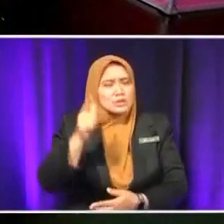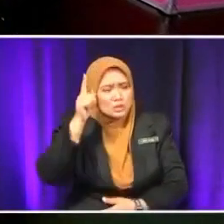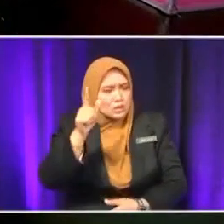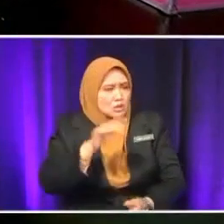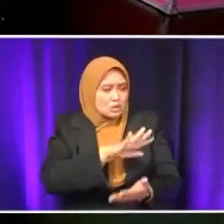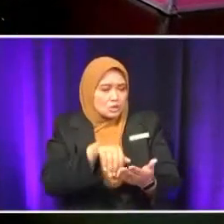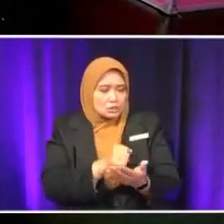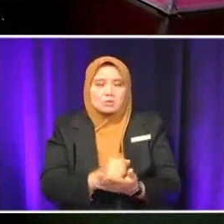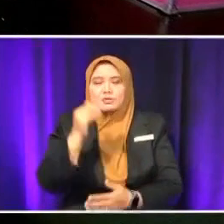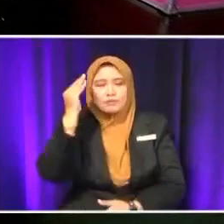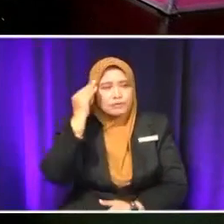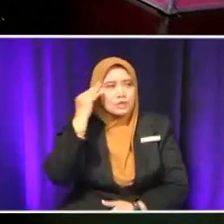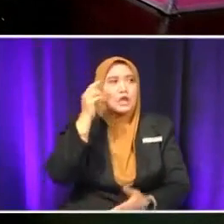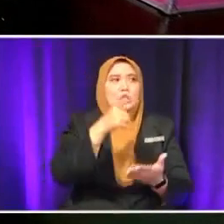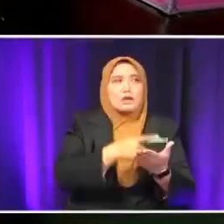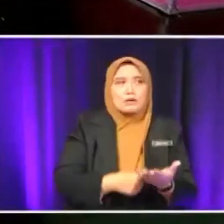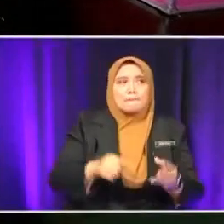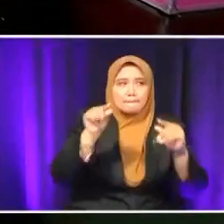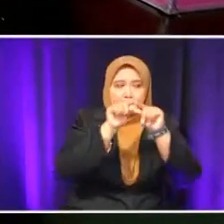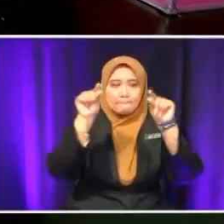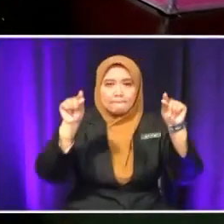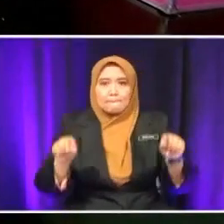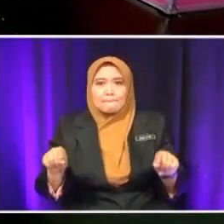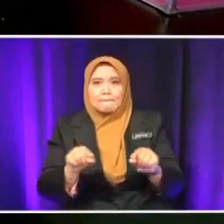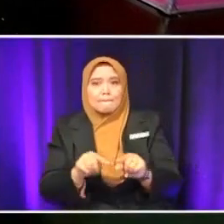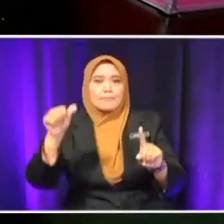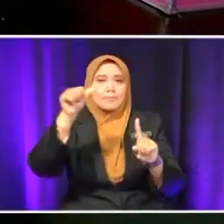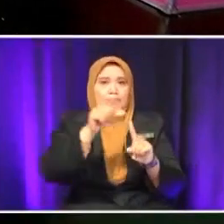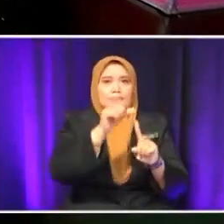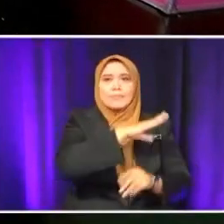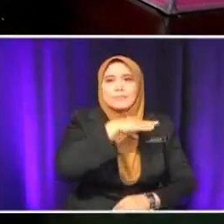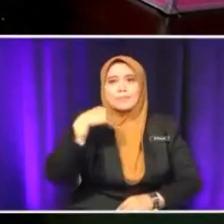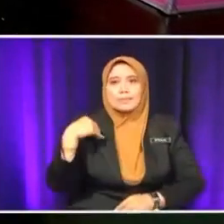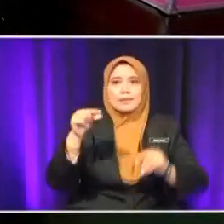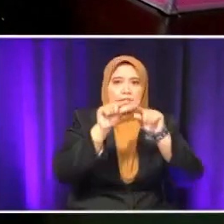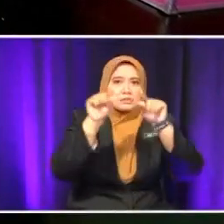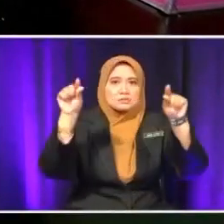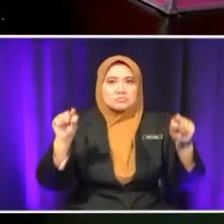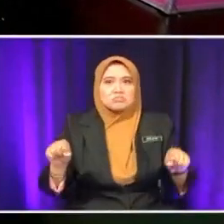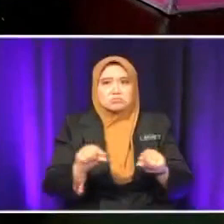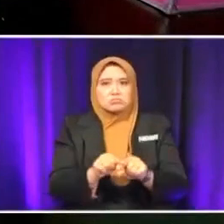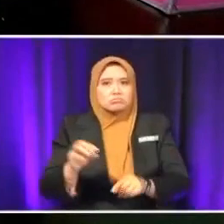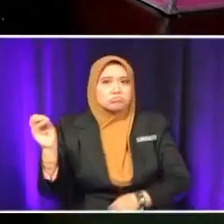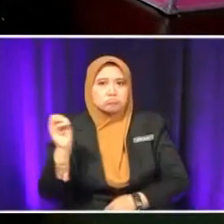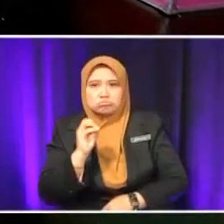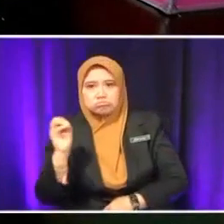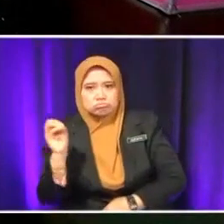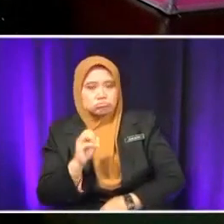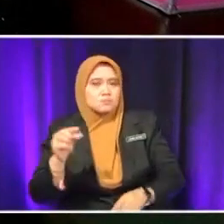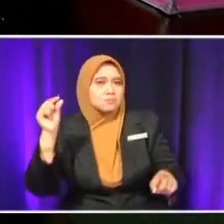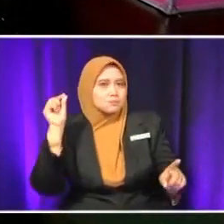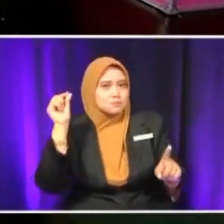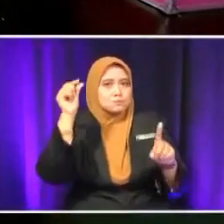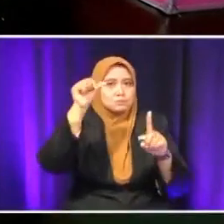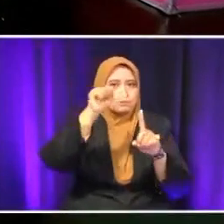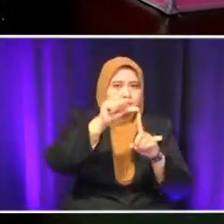tentang graf terarah dan graf tak terarah. Tadi satu dekat Hani, Hani dan juga Ayu. Ayu. Natasha dan